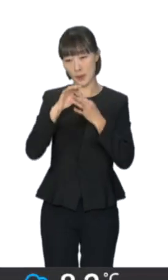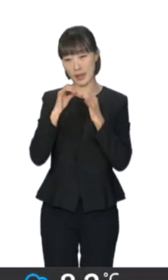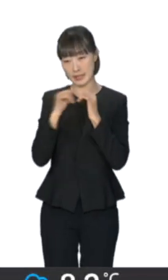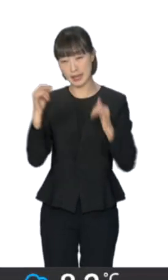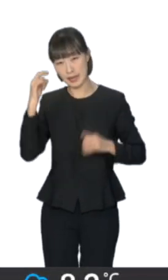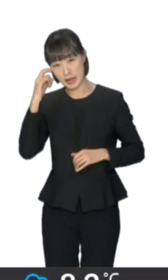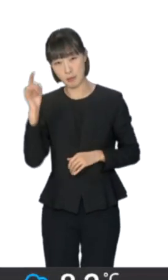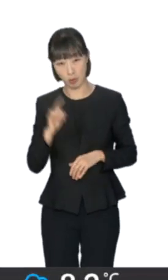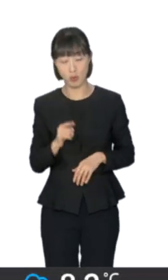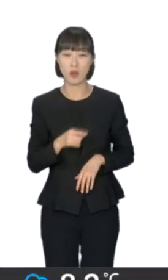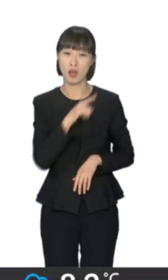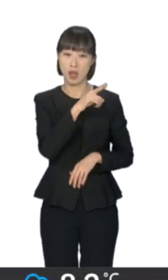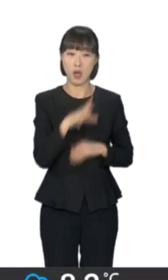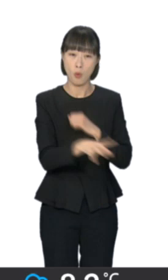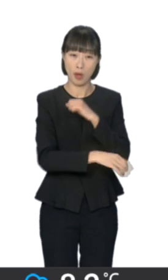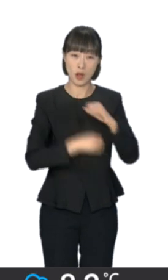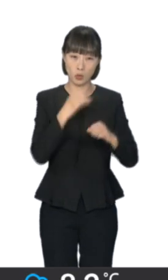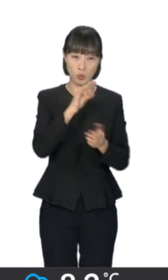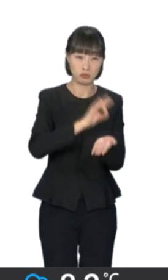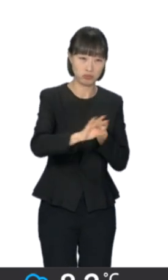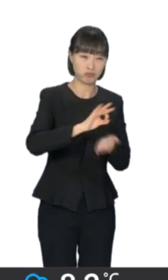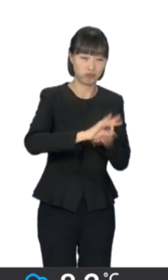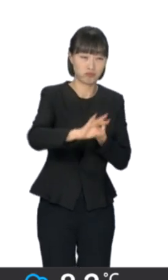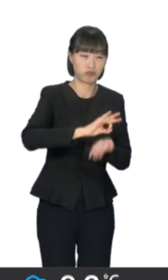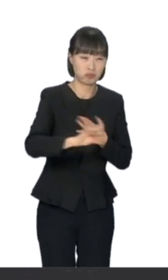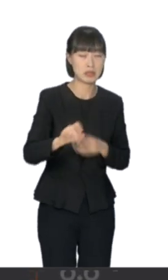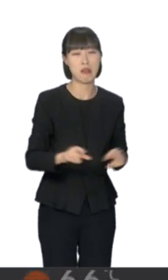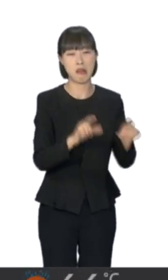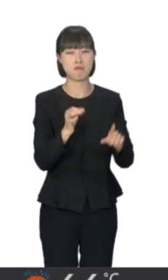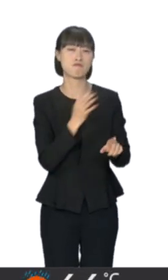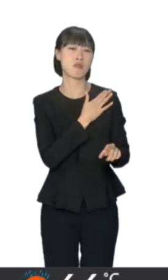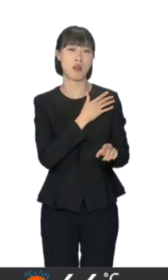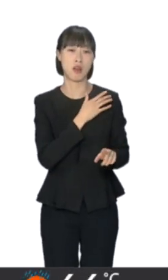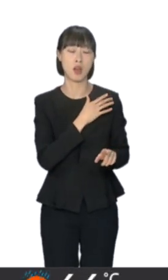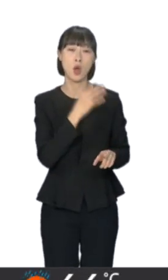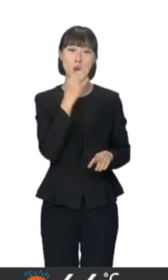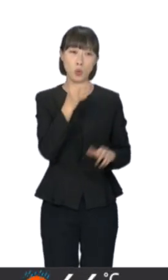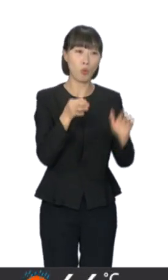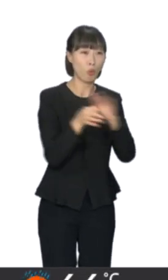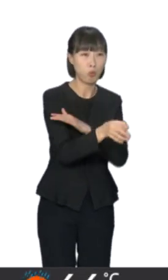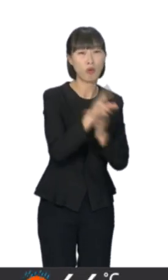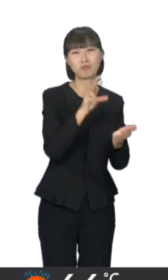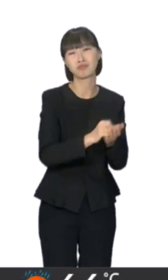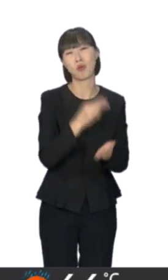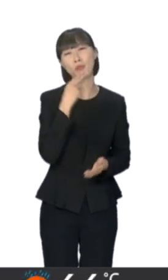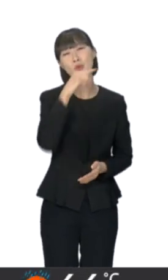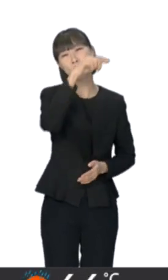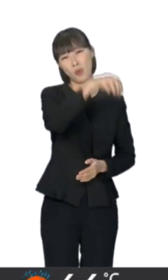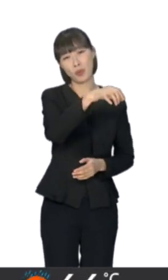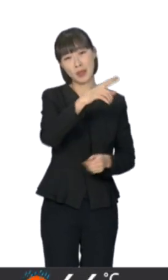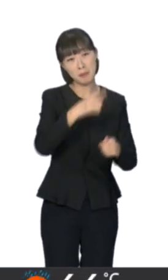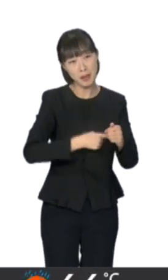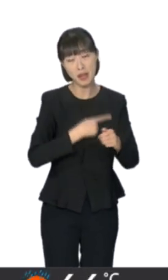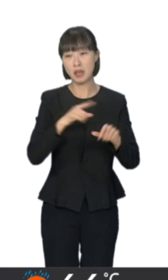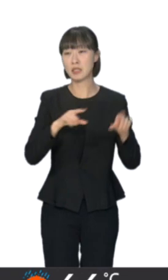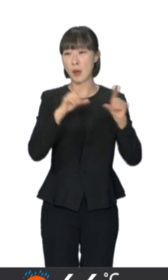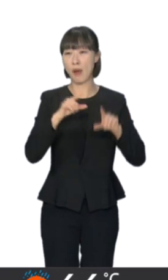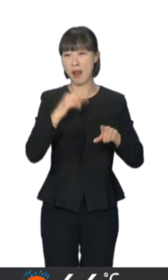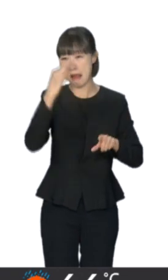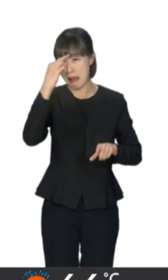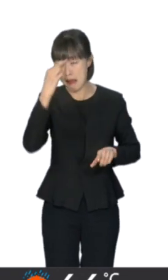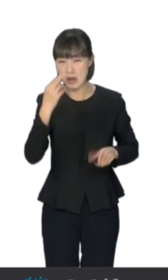횡령한 돈을 쓰며 생활을 이어가는 것으로 보인다며 돈이면 다 되는 곳이기 때문에 생활하는데 불편함은 없을